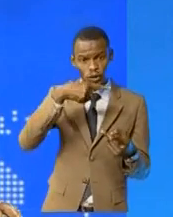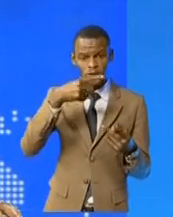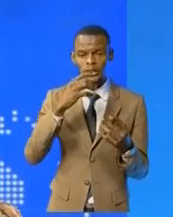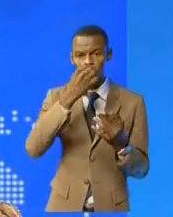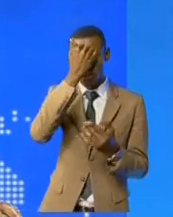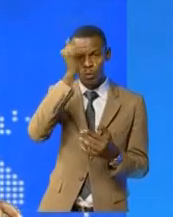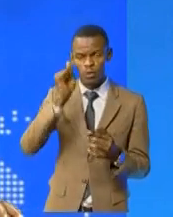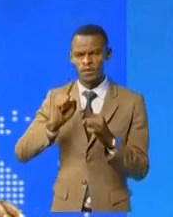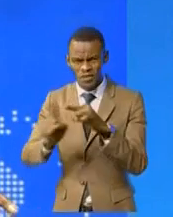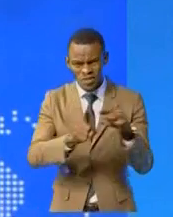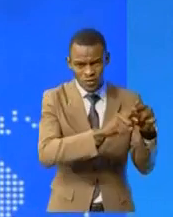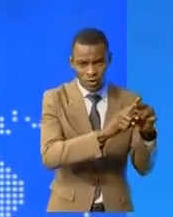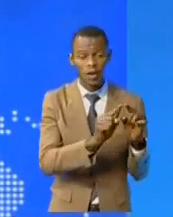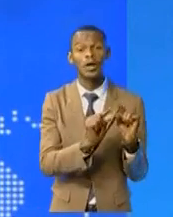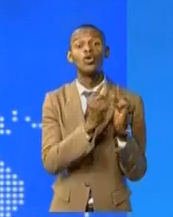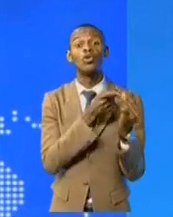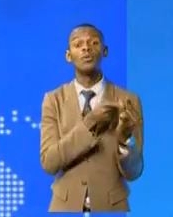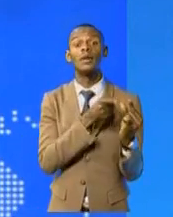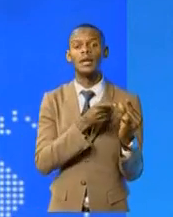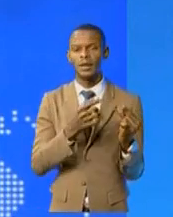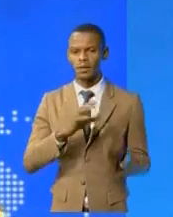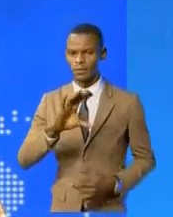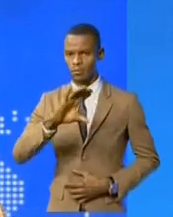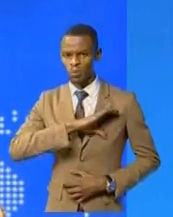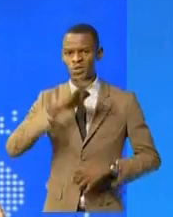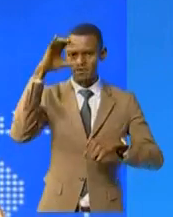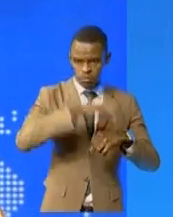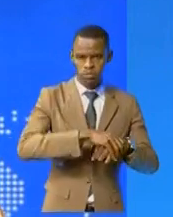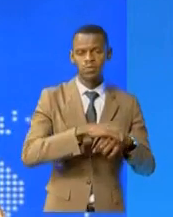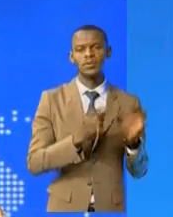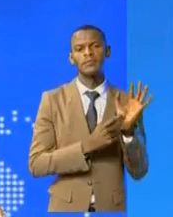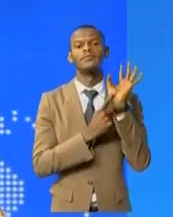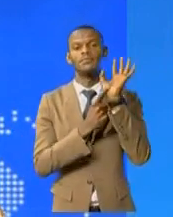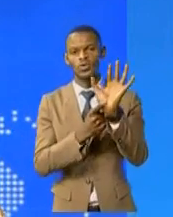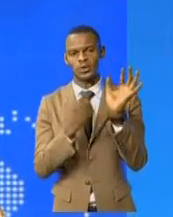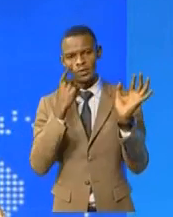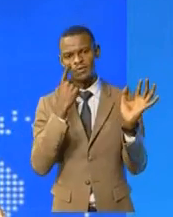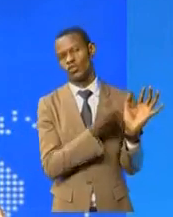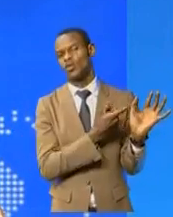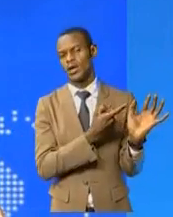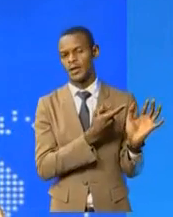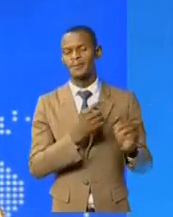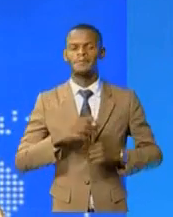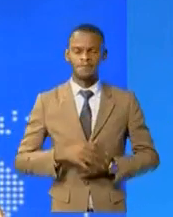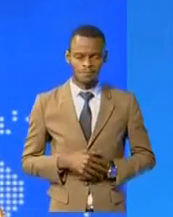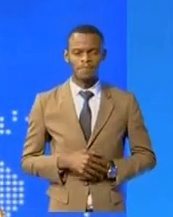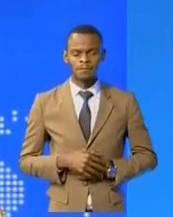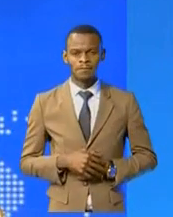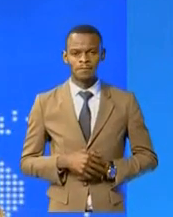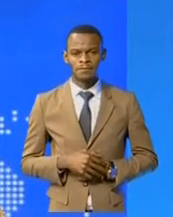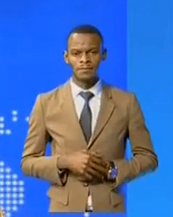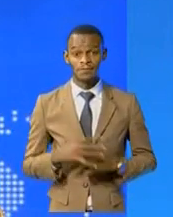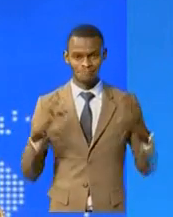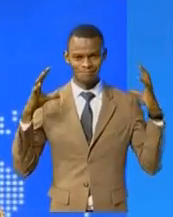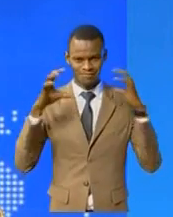a mis la main sur cette bande des escrocs et les a présentés au public. C'est ce que vous